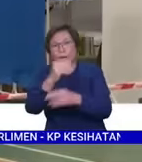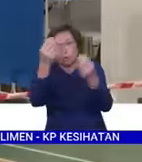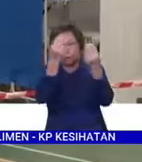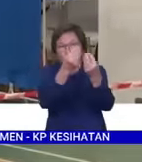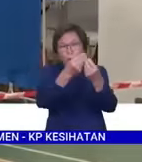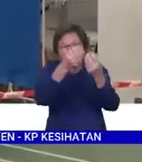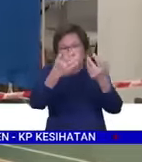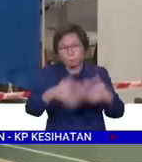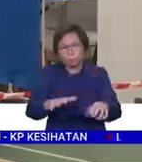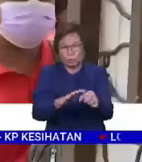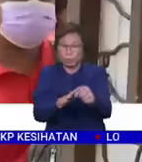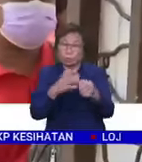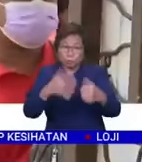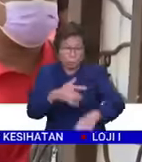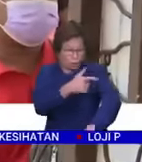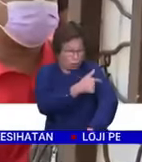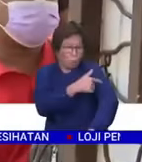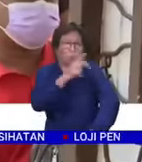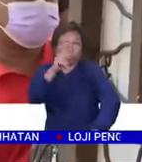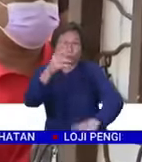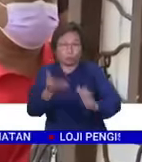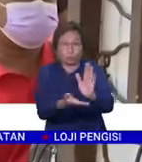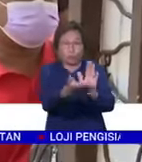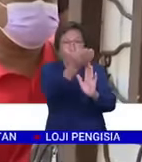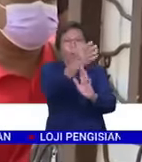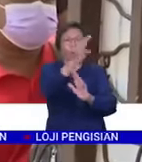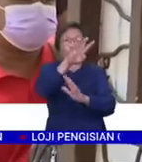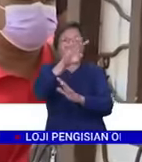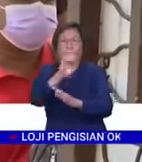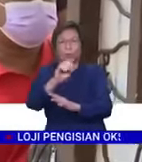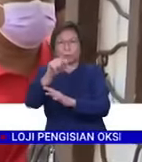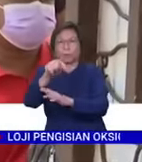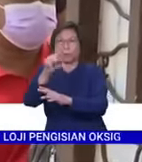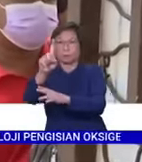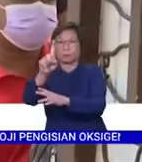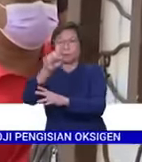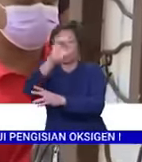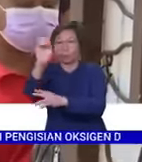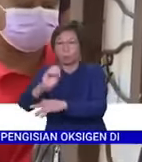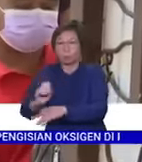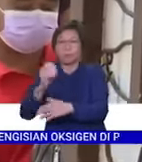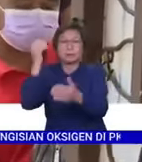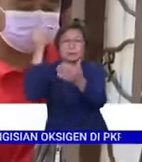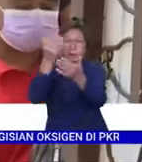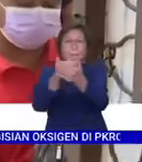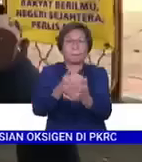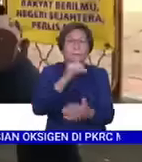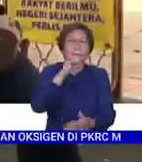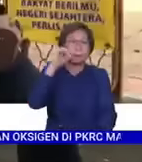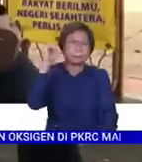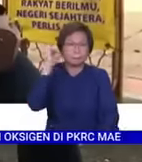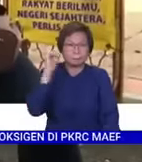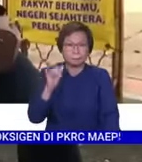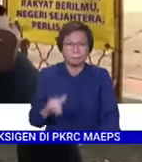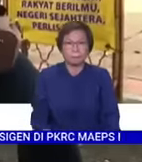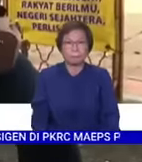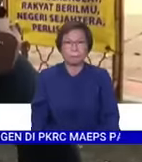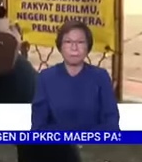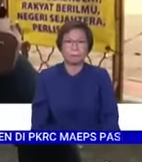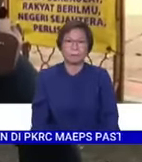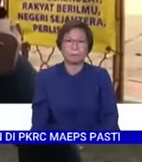dan jumlah yang telah lengkap dus kedua truk meningkat kepada 40 puluhan 100 sehingga semalam